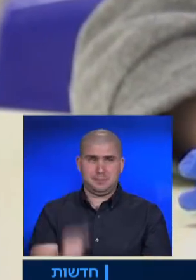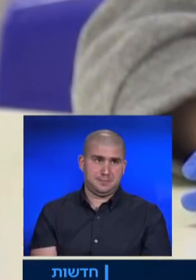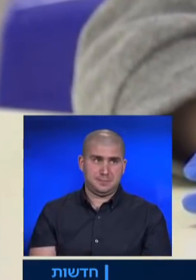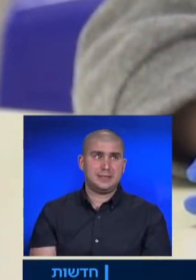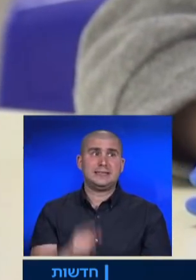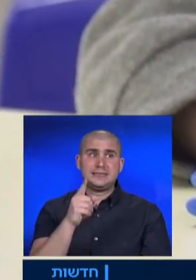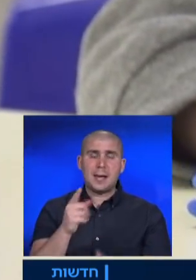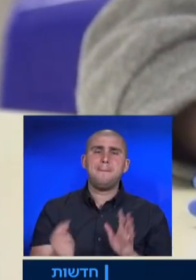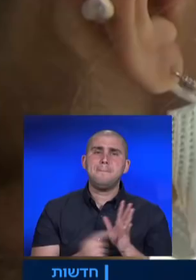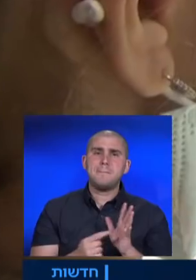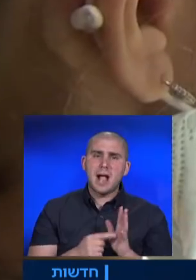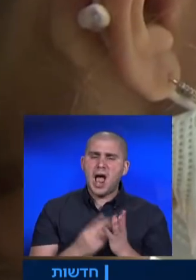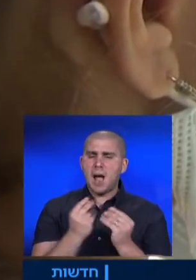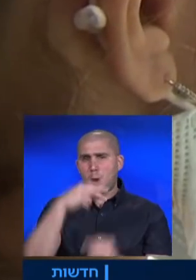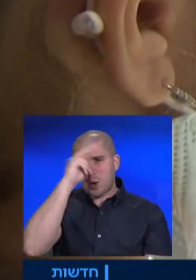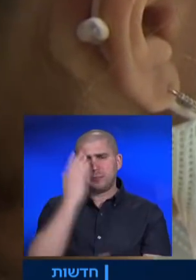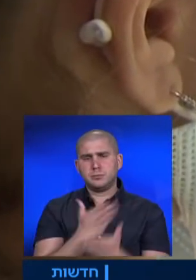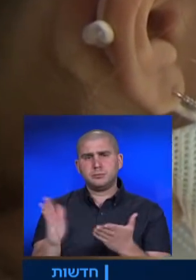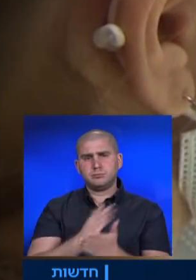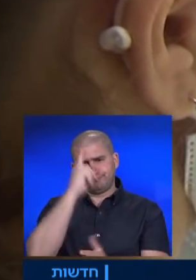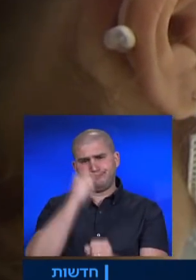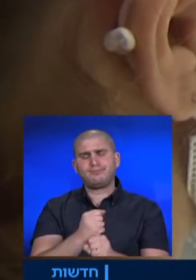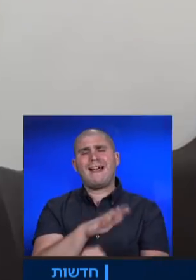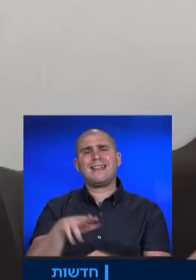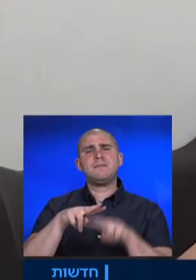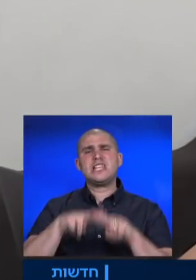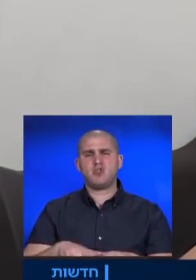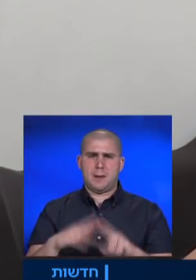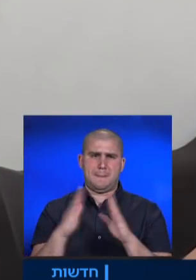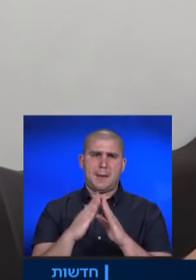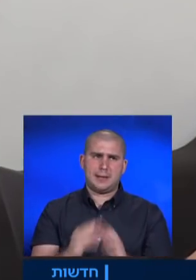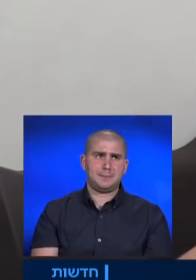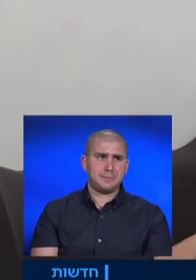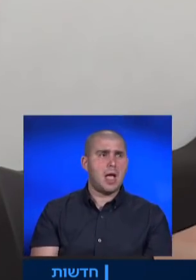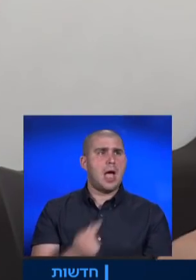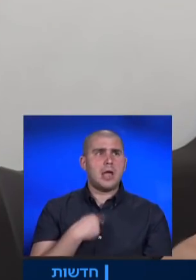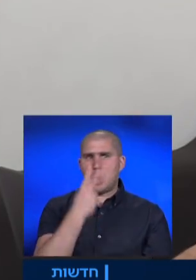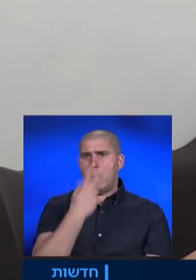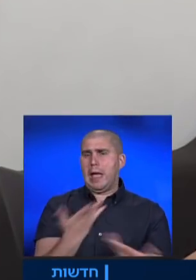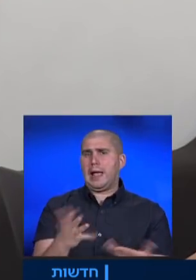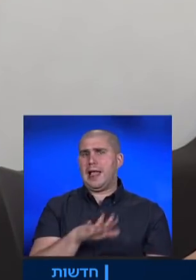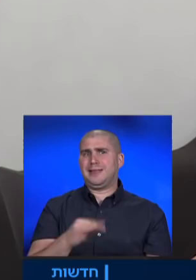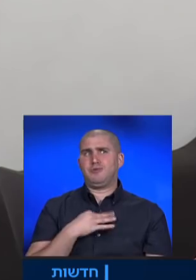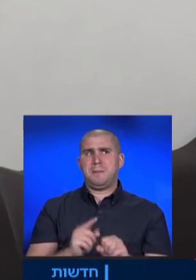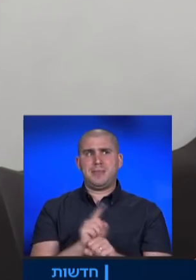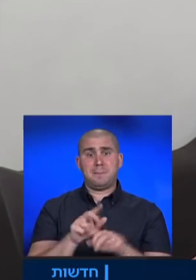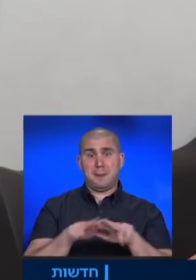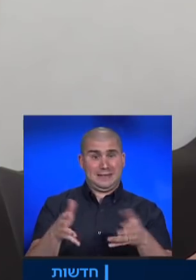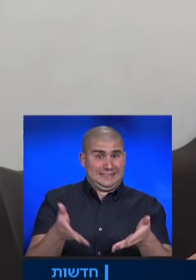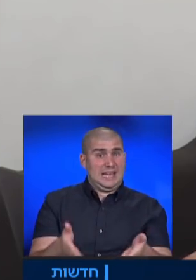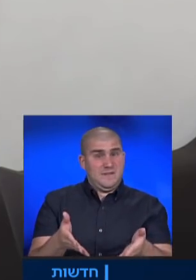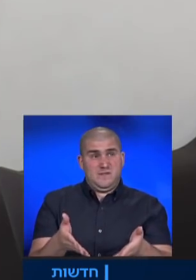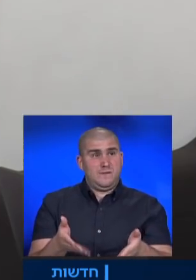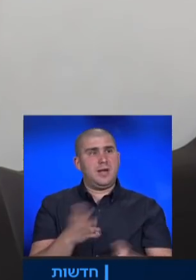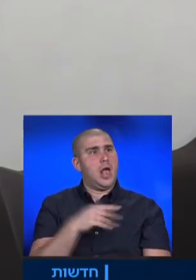שלא מעט הורים החליטו כי ילדיהם יישארו גם היום בבית. אני לא רואה איך הילדים שלי כרגע במצב הזה, אני לא יודעת איך הם